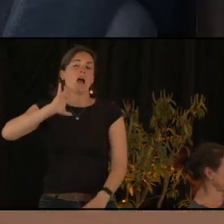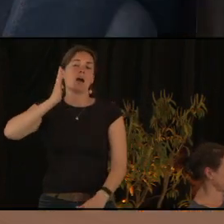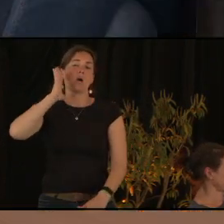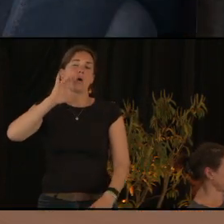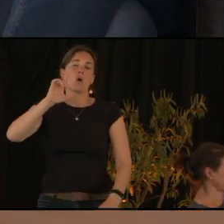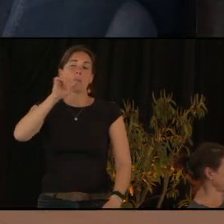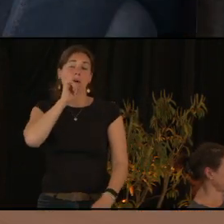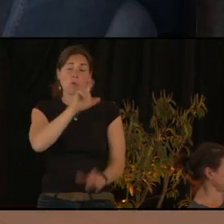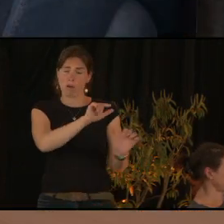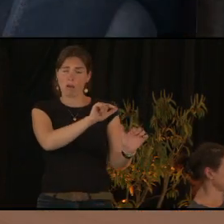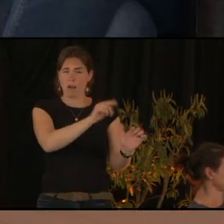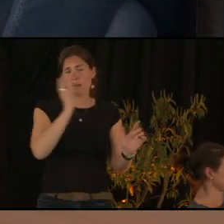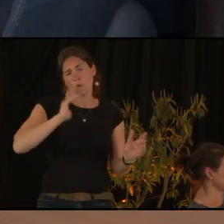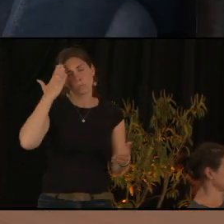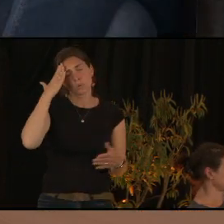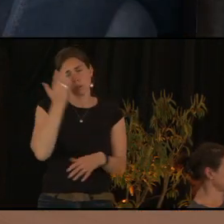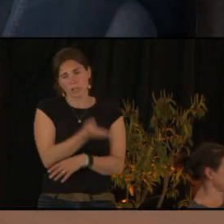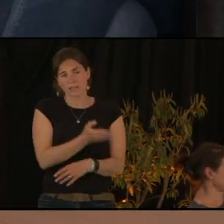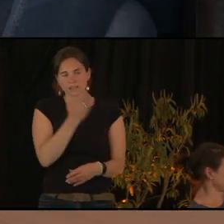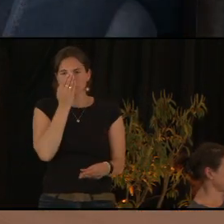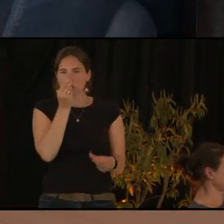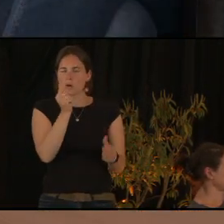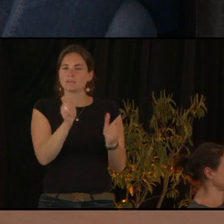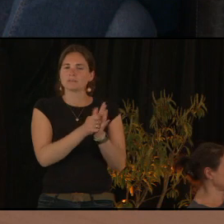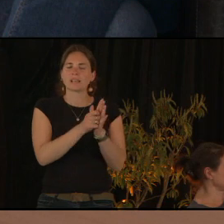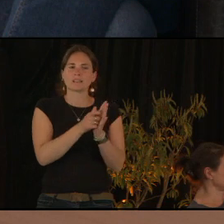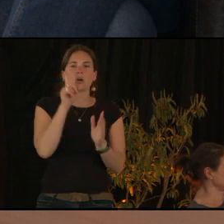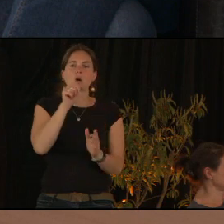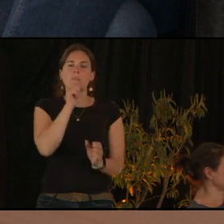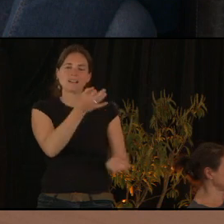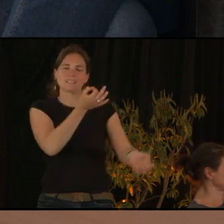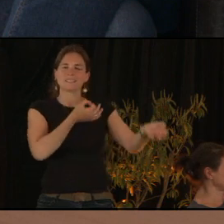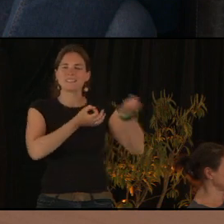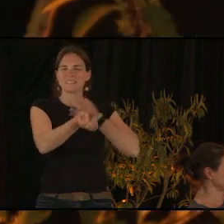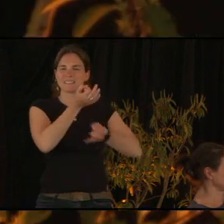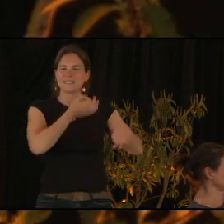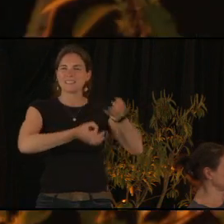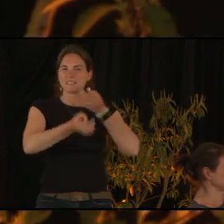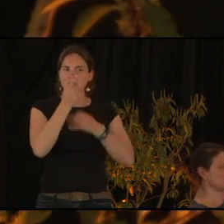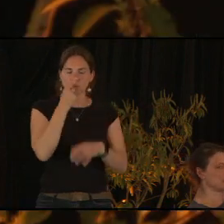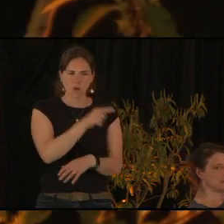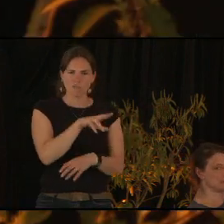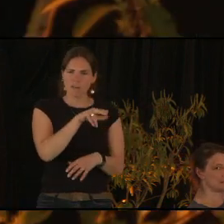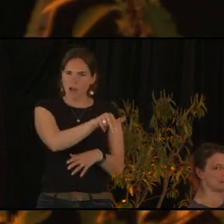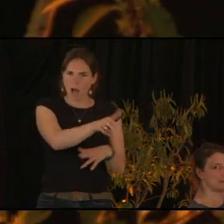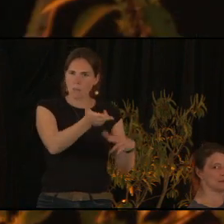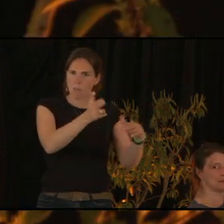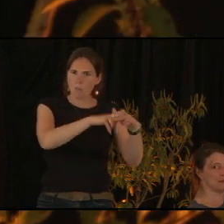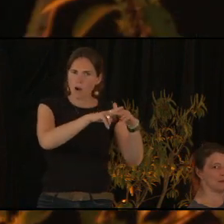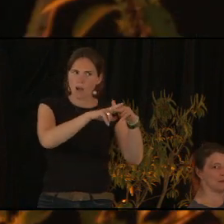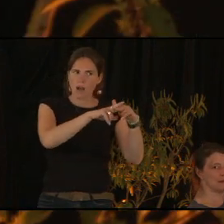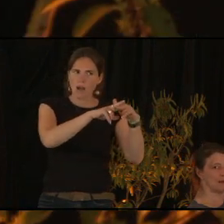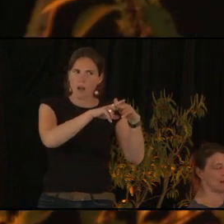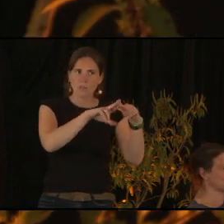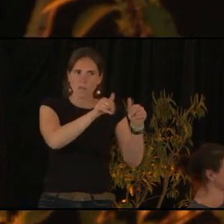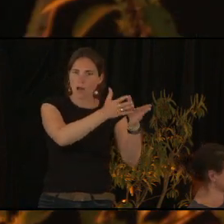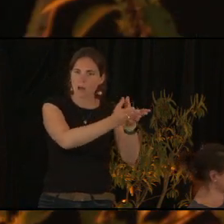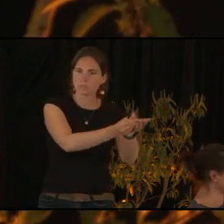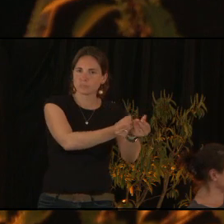Je peux résumer un peu vite. Et Virginie, chez vous, alors, oui, il y a la disparition de